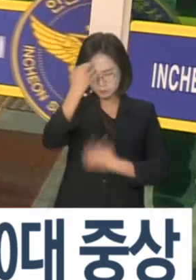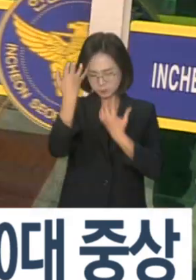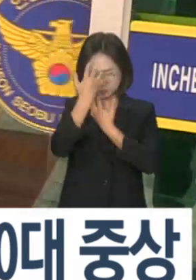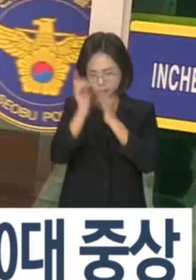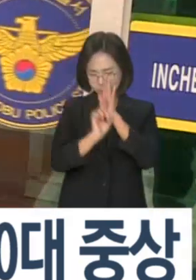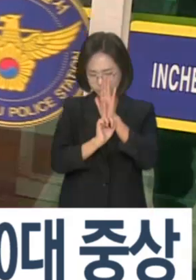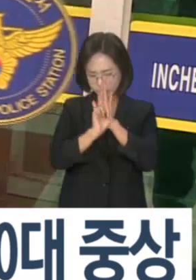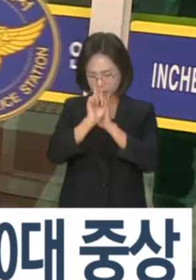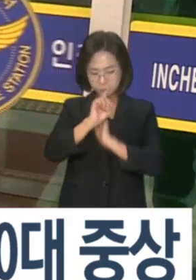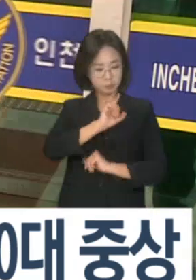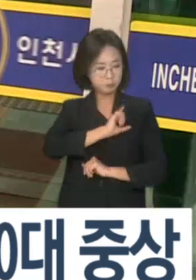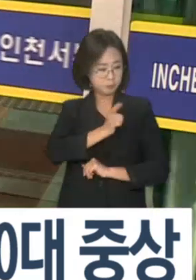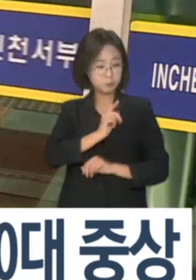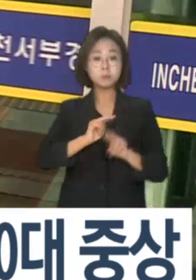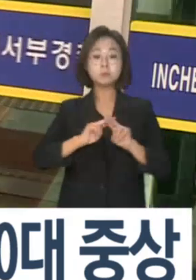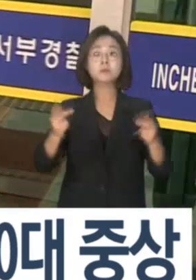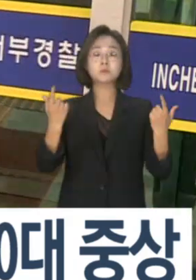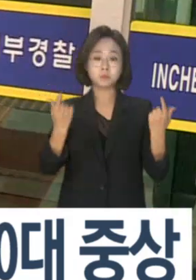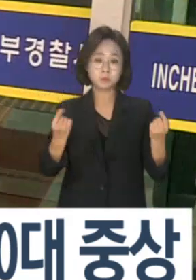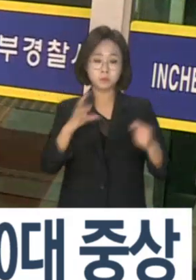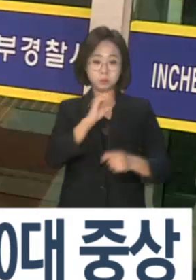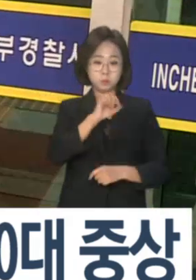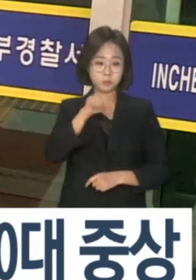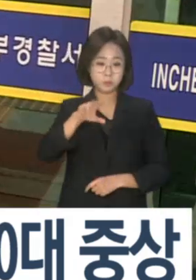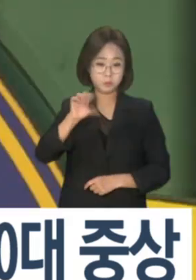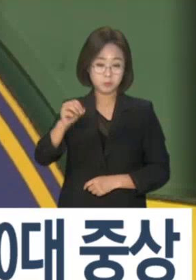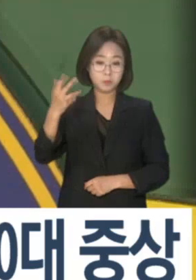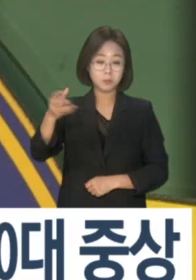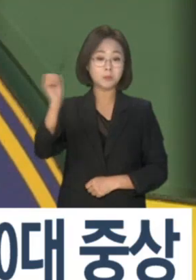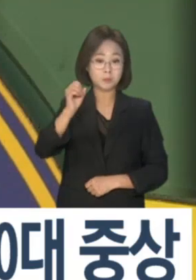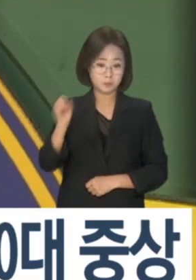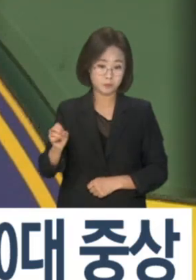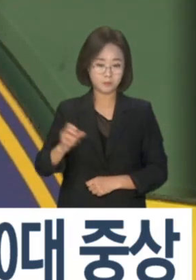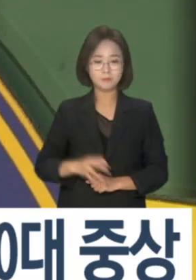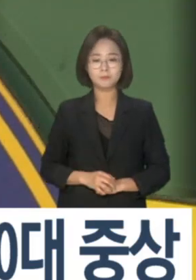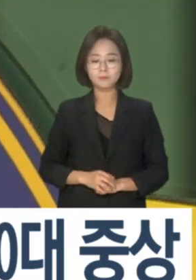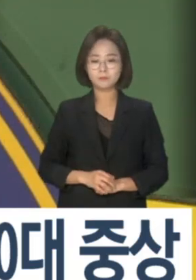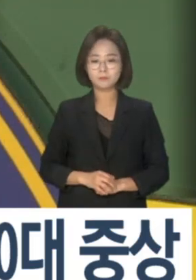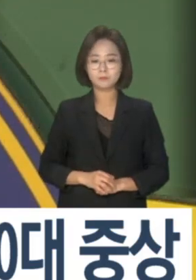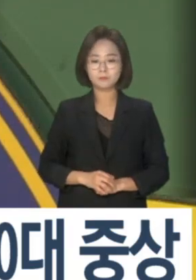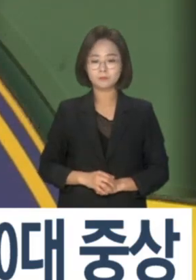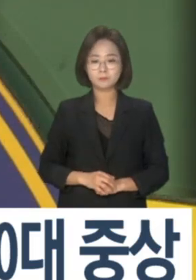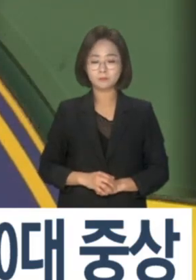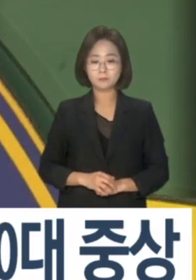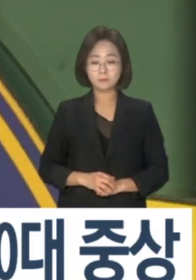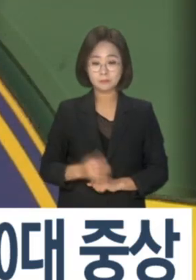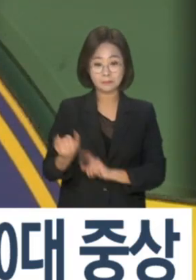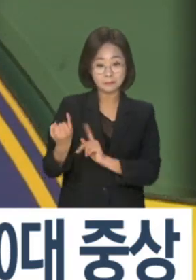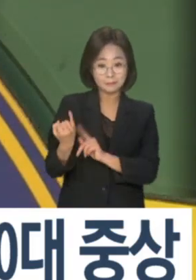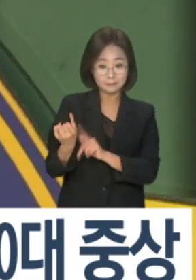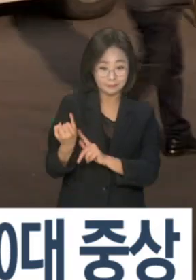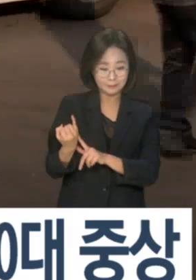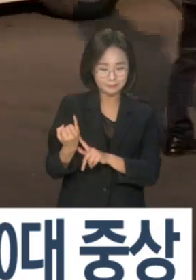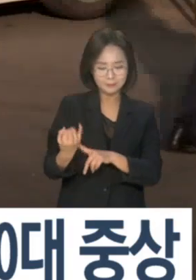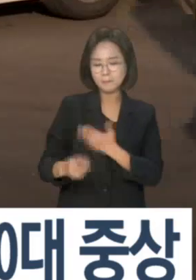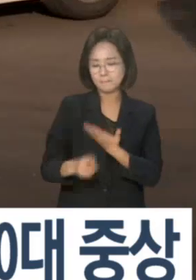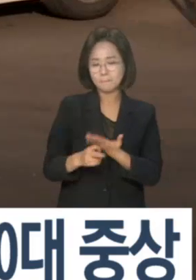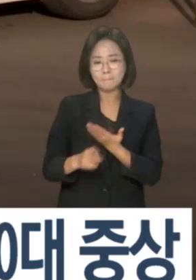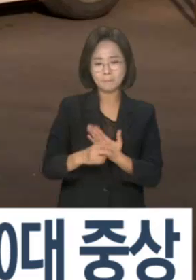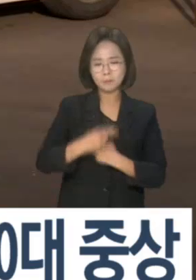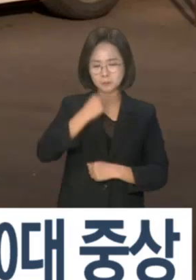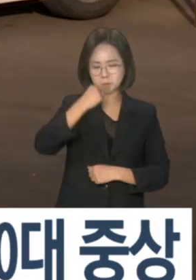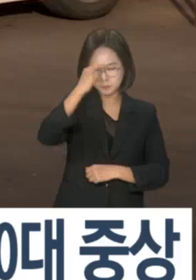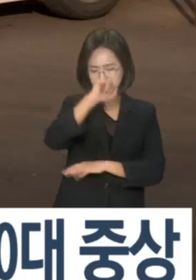농도는 면허 취소 수치인 0.08% 이상이었습니다 경찰은 양을 도로교통법상